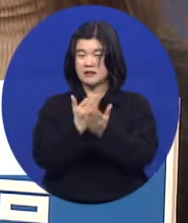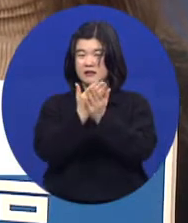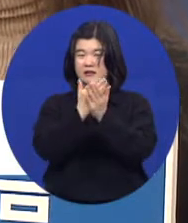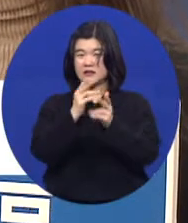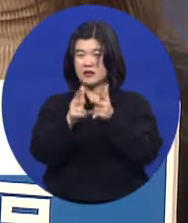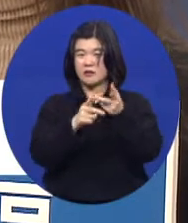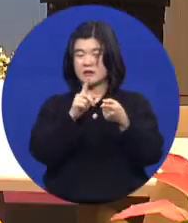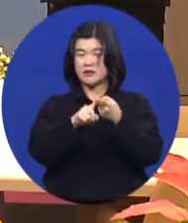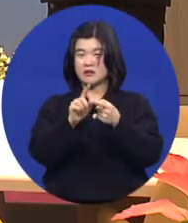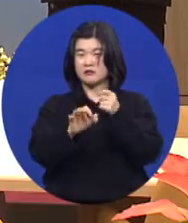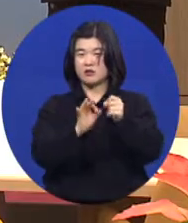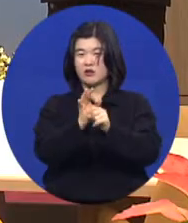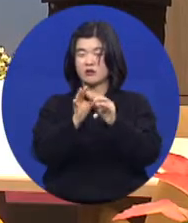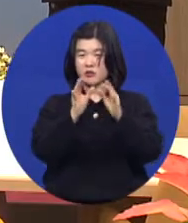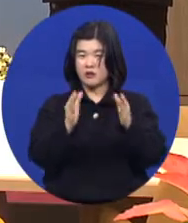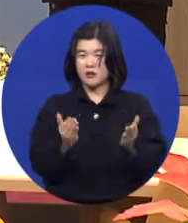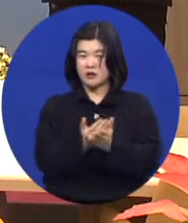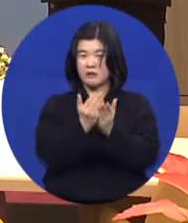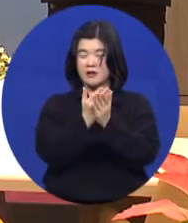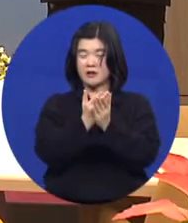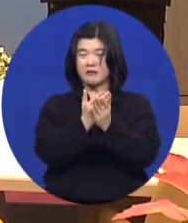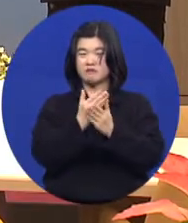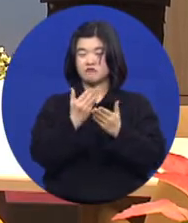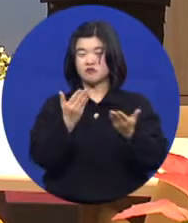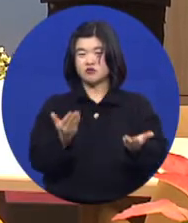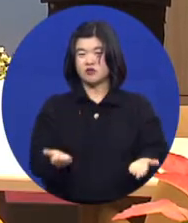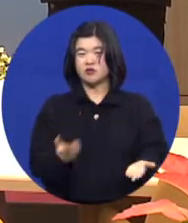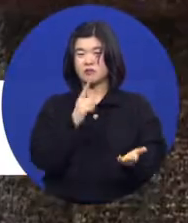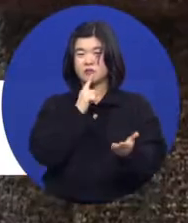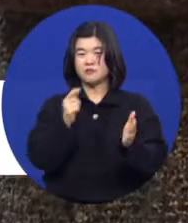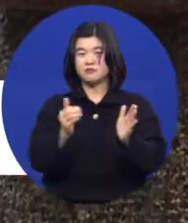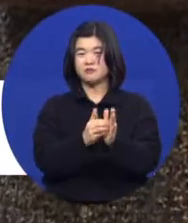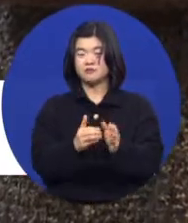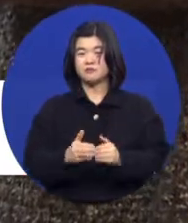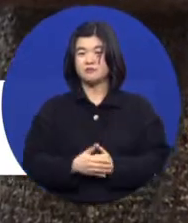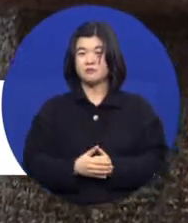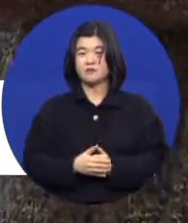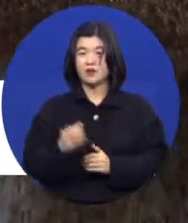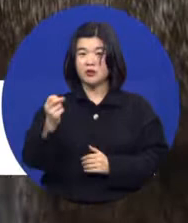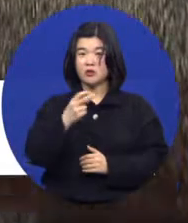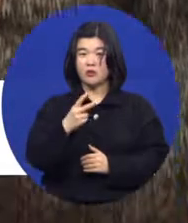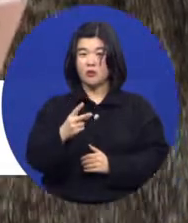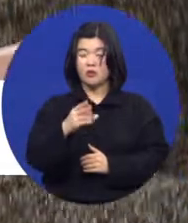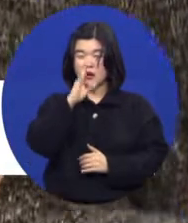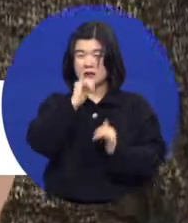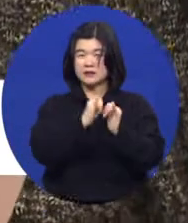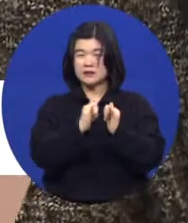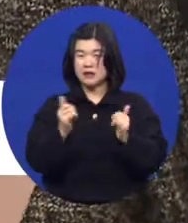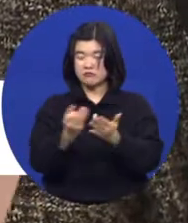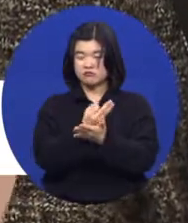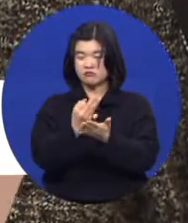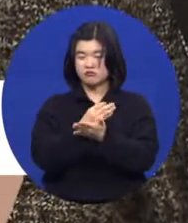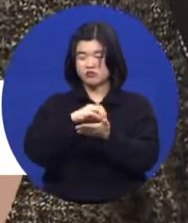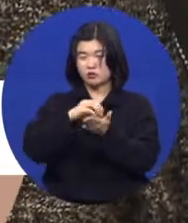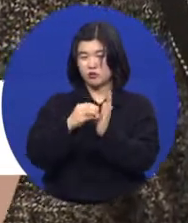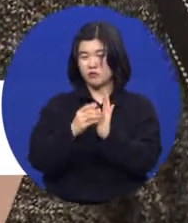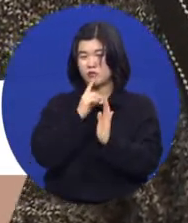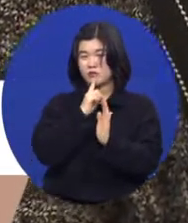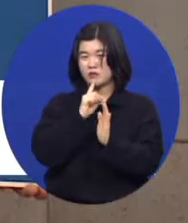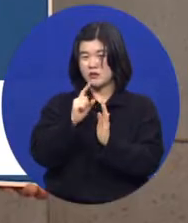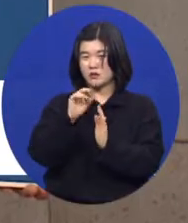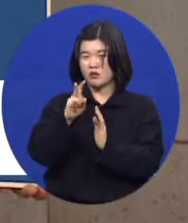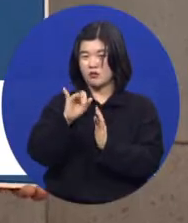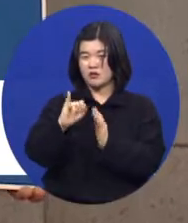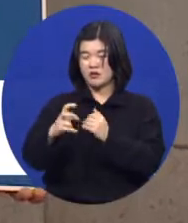개발사업에 최소 10년간 개발 안식년제를 도입하라고 주장했습니다. 또 환자를 돈벌이 수단으로 만드는